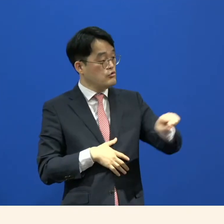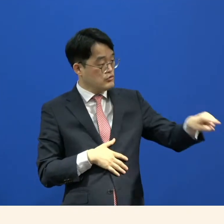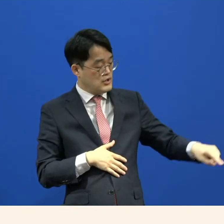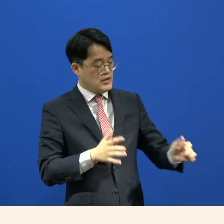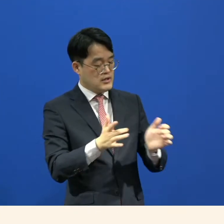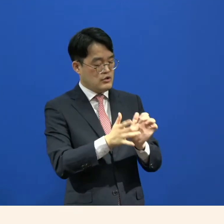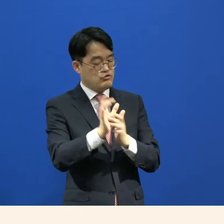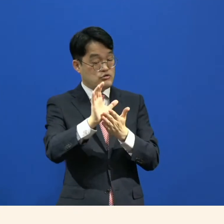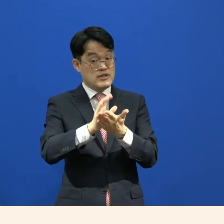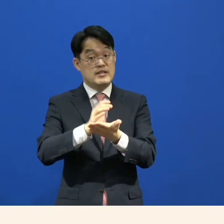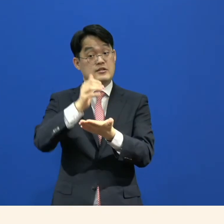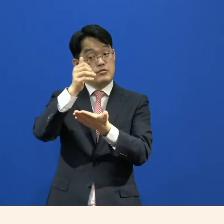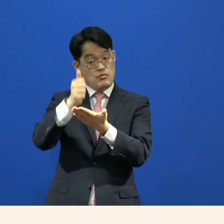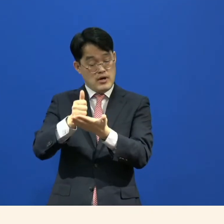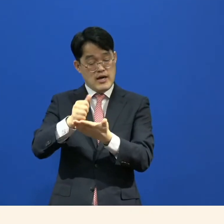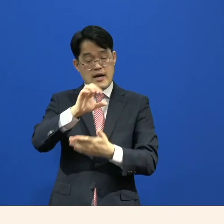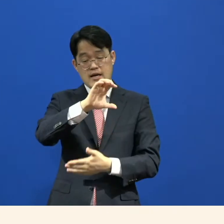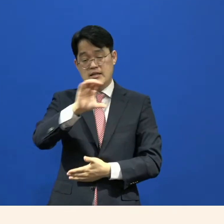것 외에는